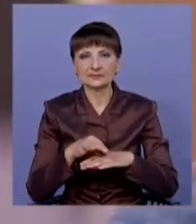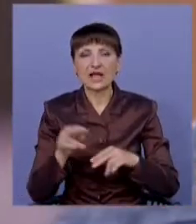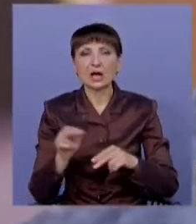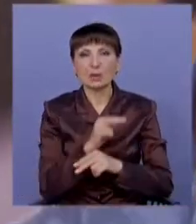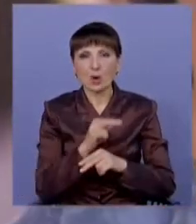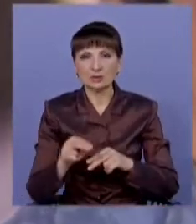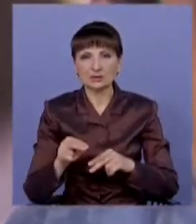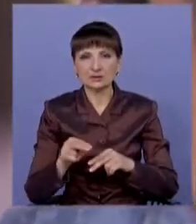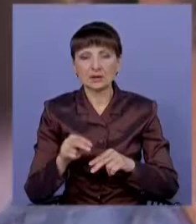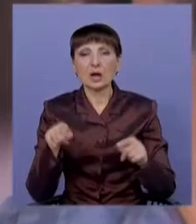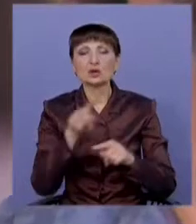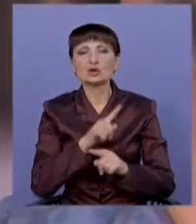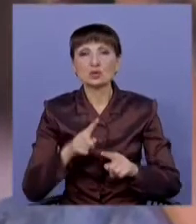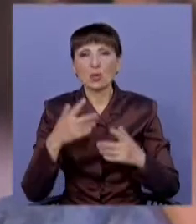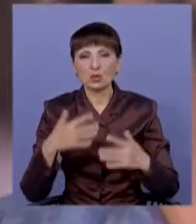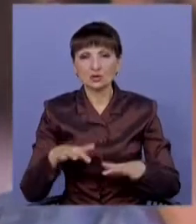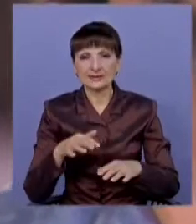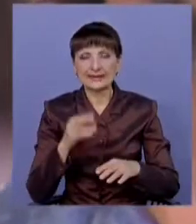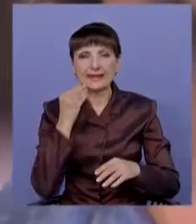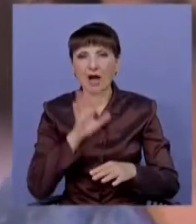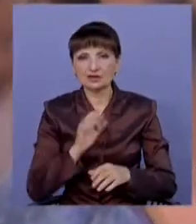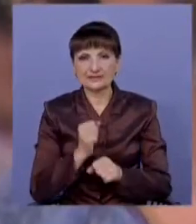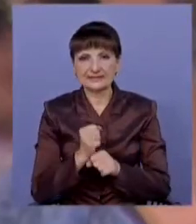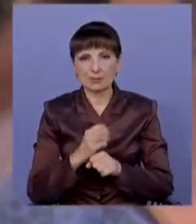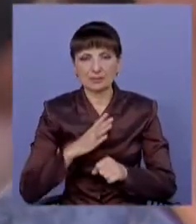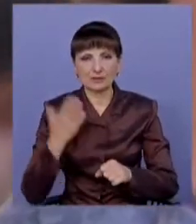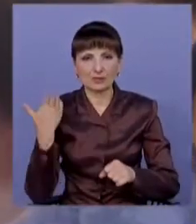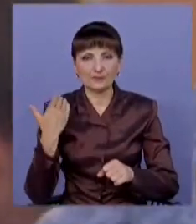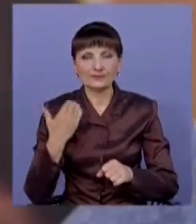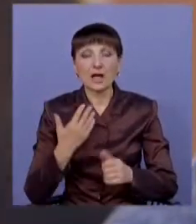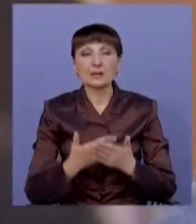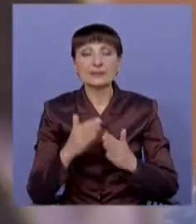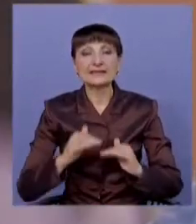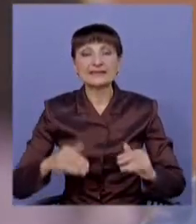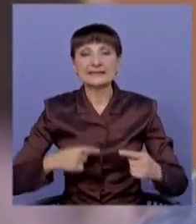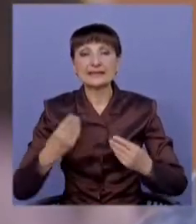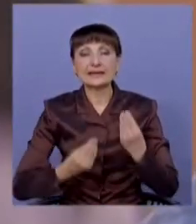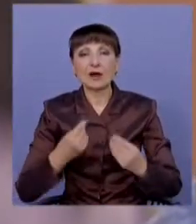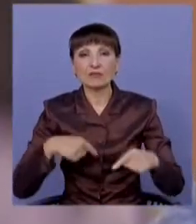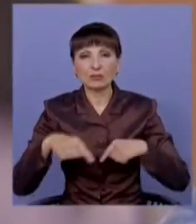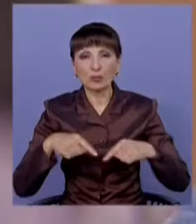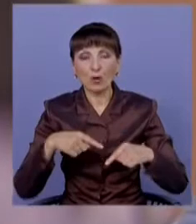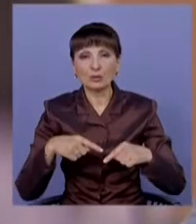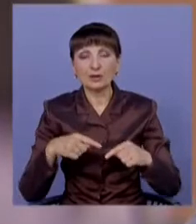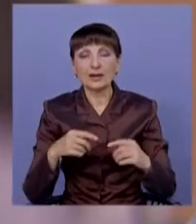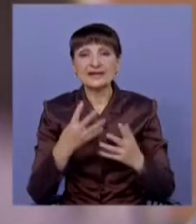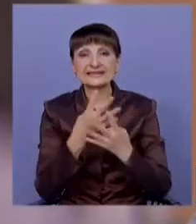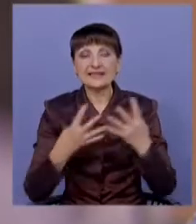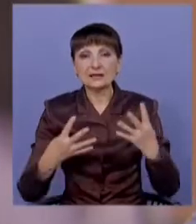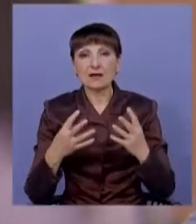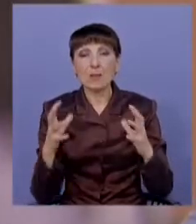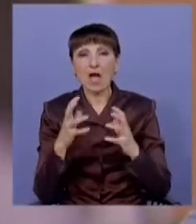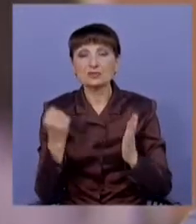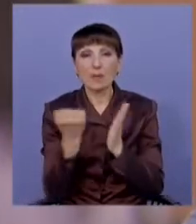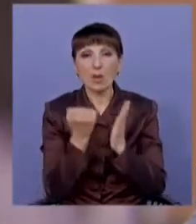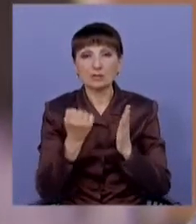ремонт того, что сделали некачественно. Например, дети играют в футбол, бьют мячом по сетке, сетка тут же разрывается,